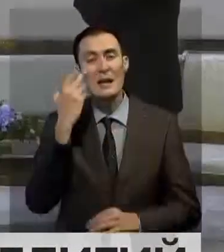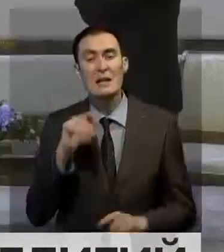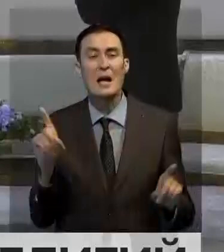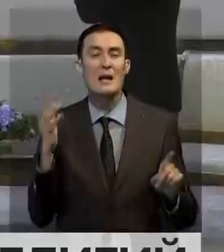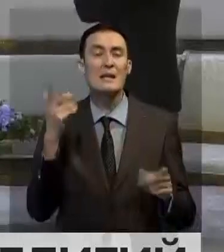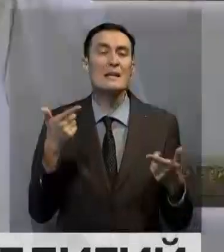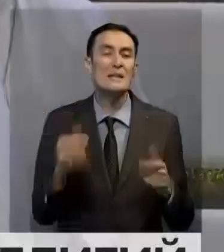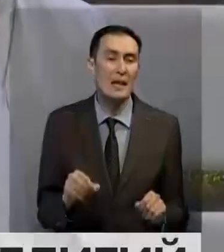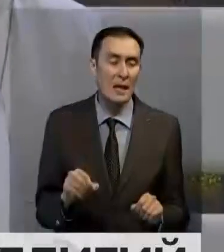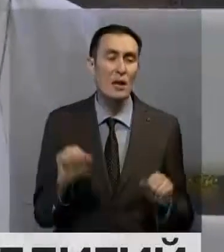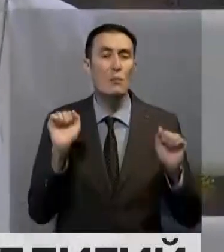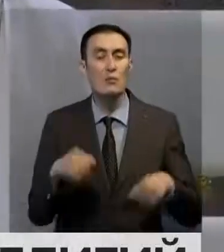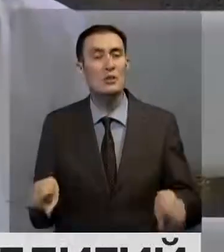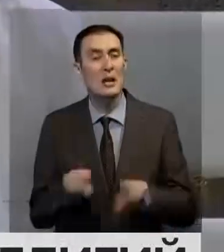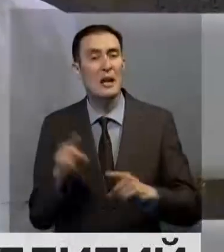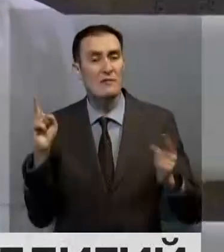и